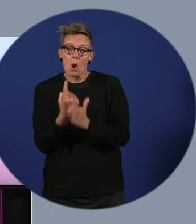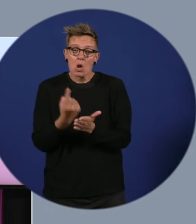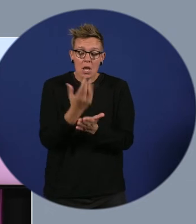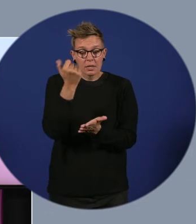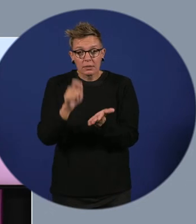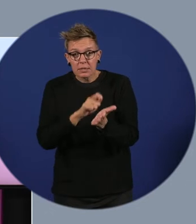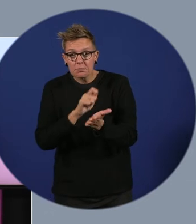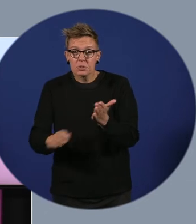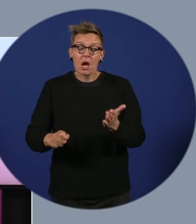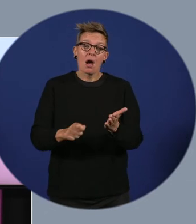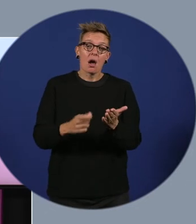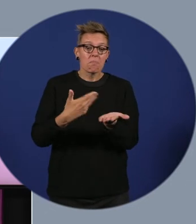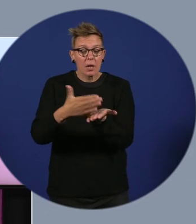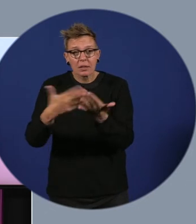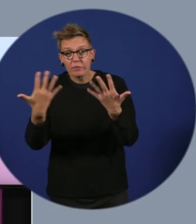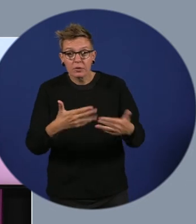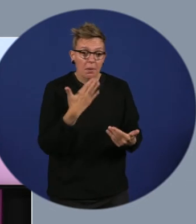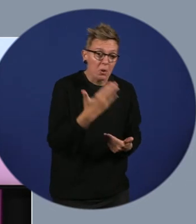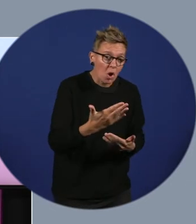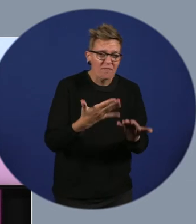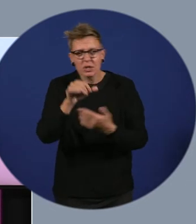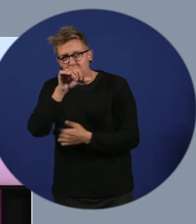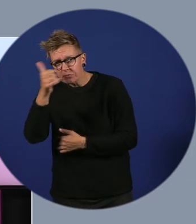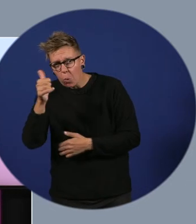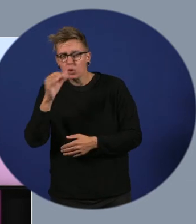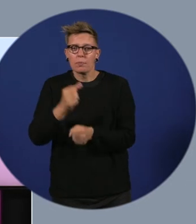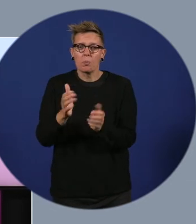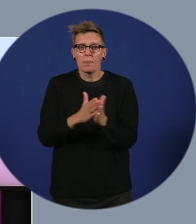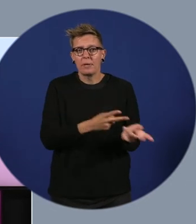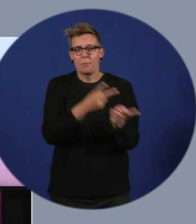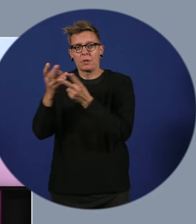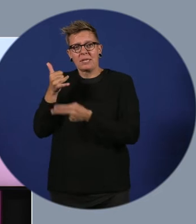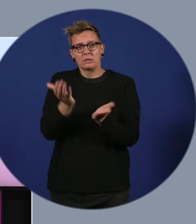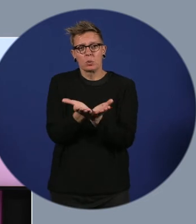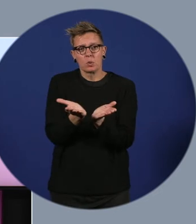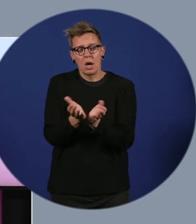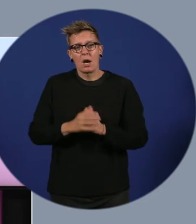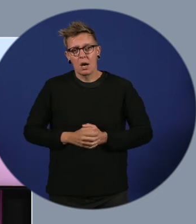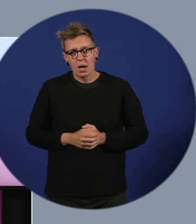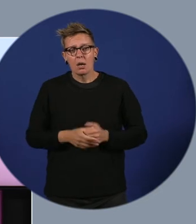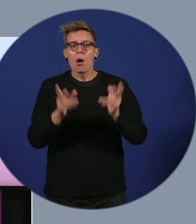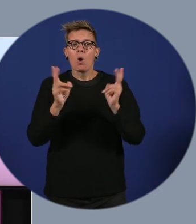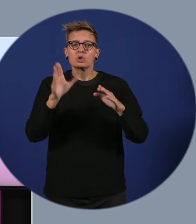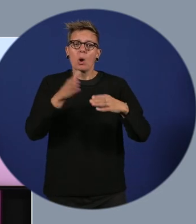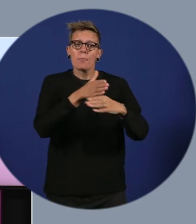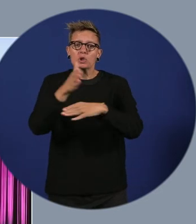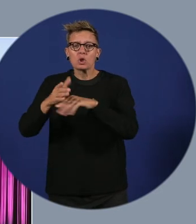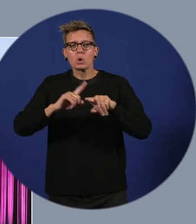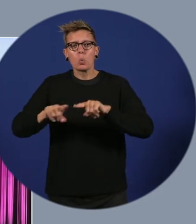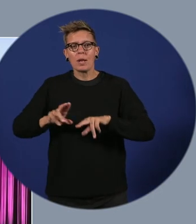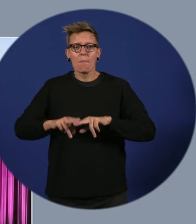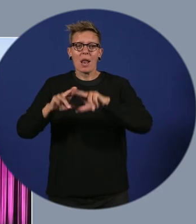med sig av vad som funkar och vad som är svårt när man ska jobba med demokrati i skolan. Och sen har vi också varit på de platserna